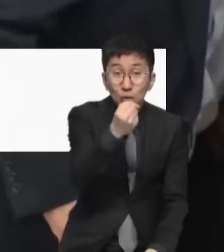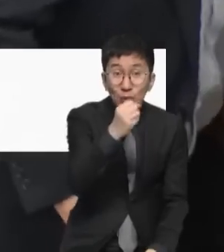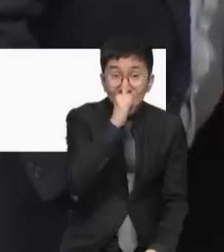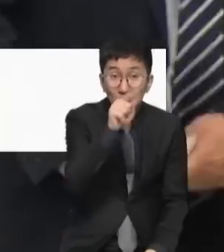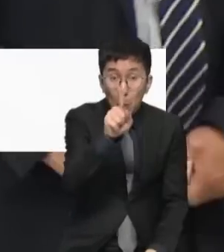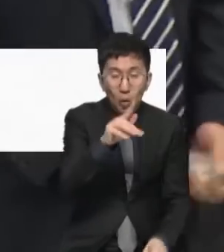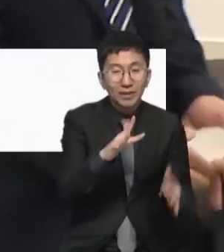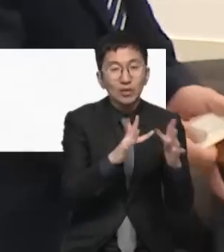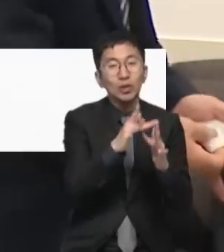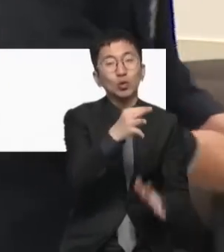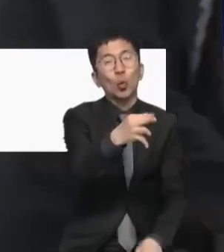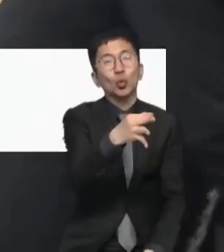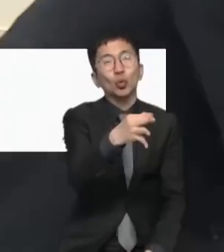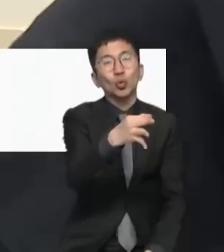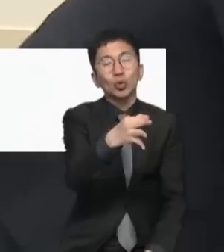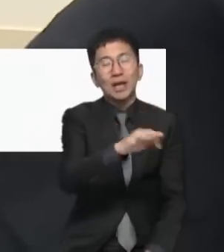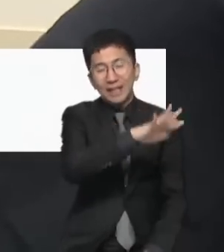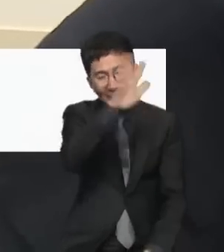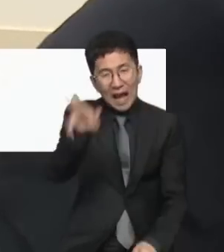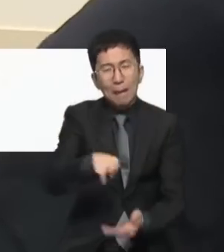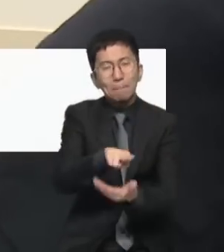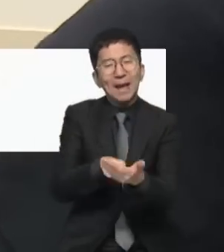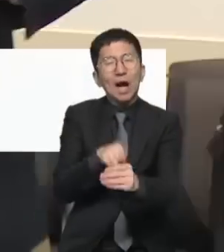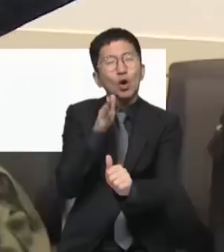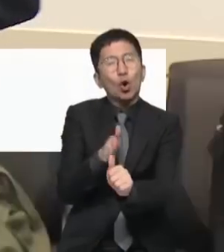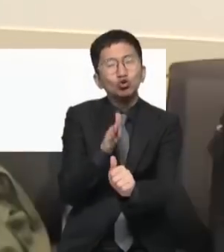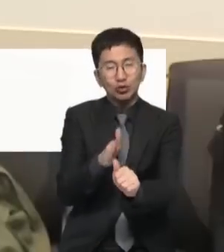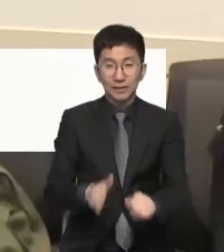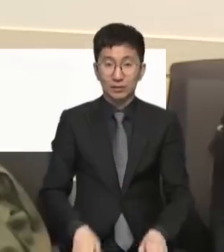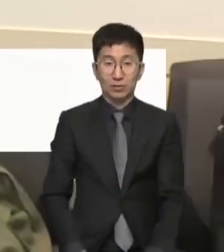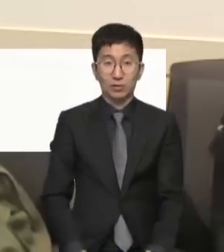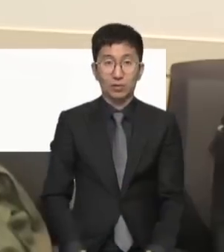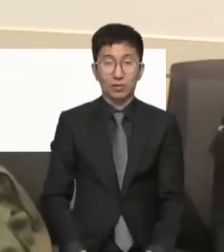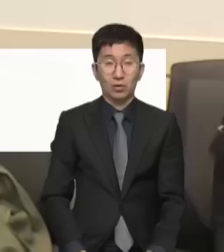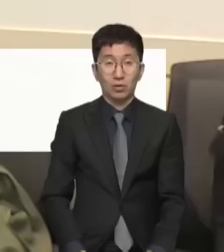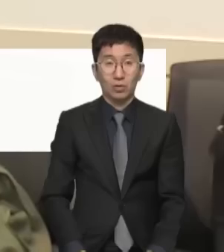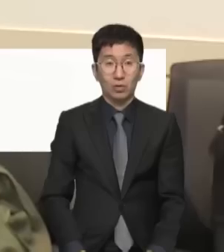자산 매각 권유를 하기로 했습니다. 본인도